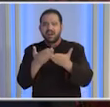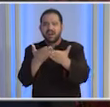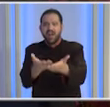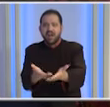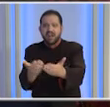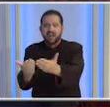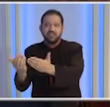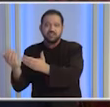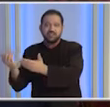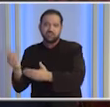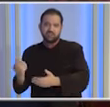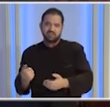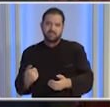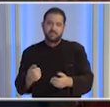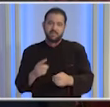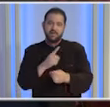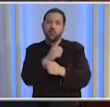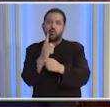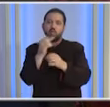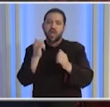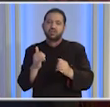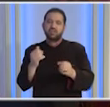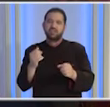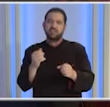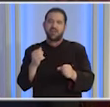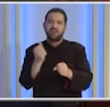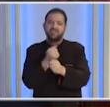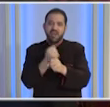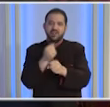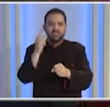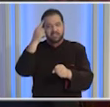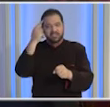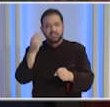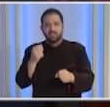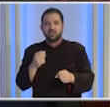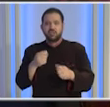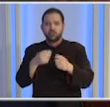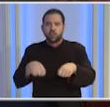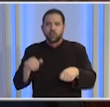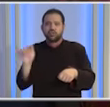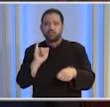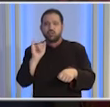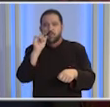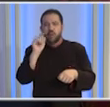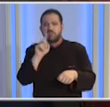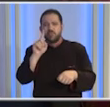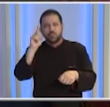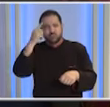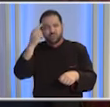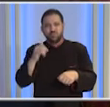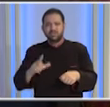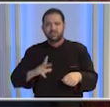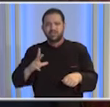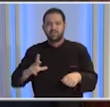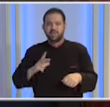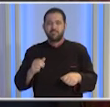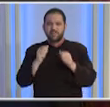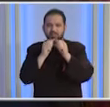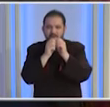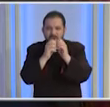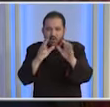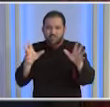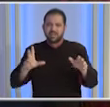Lucrul ăsta îl face și se gândește să-l facă toți aceia care nu știu ce înseamnă, ce binecuvântare al